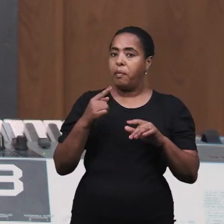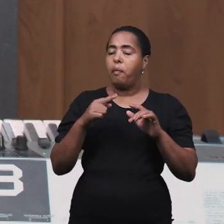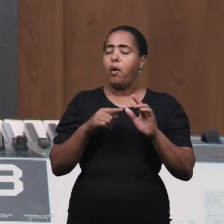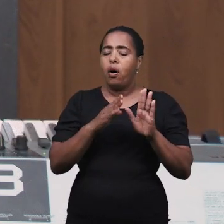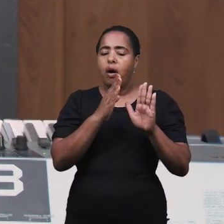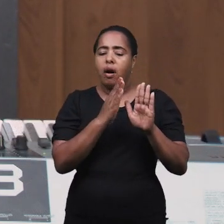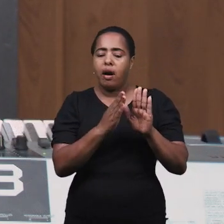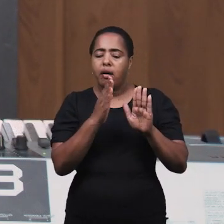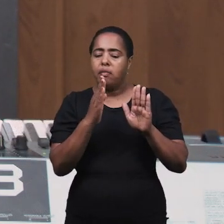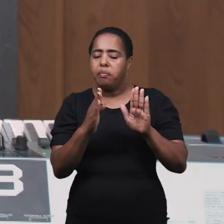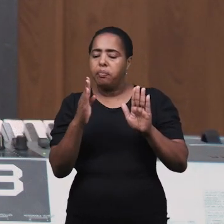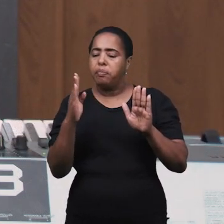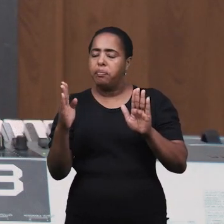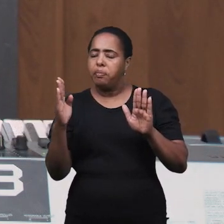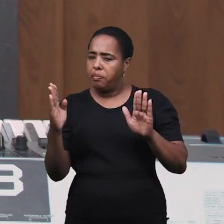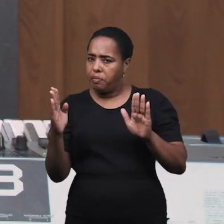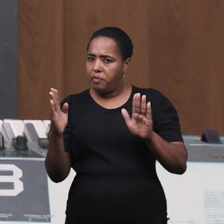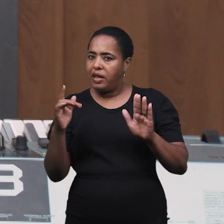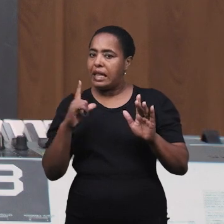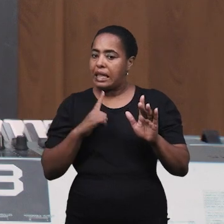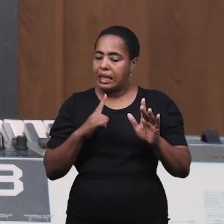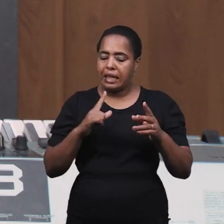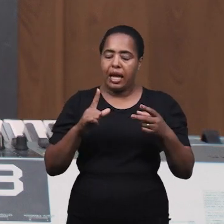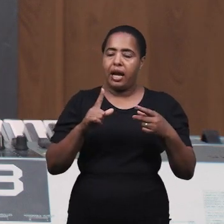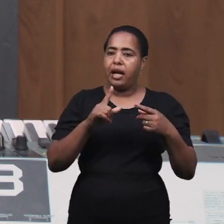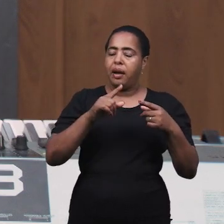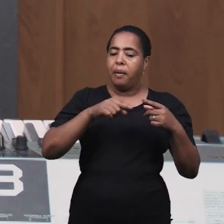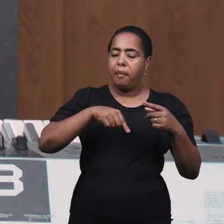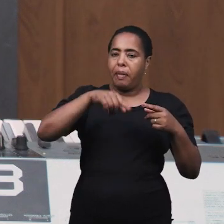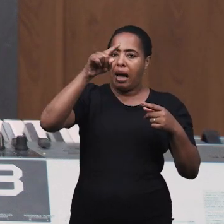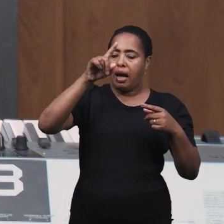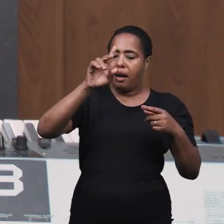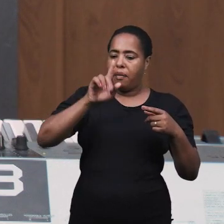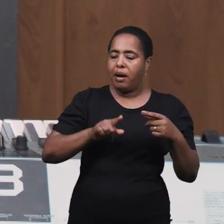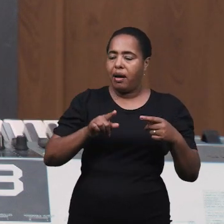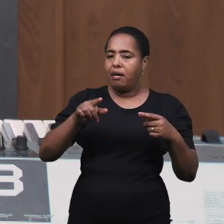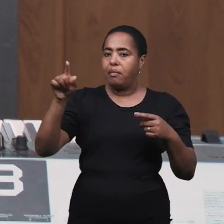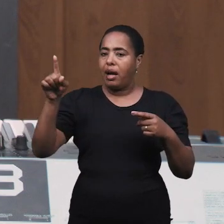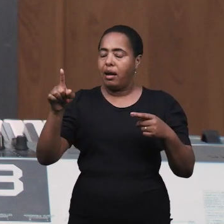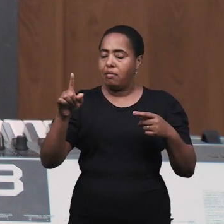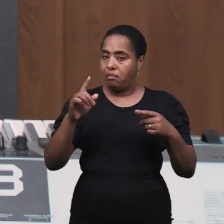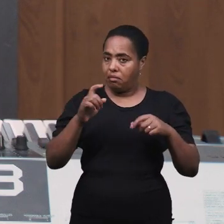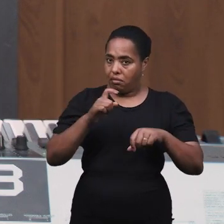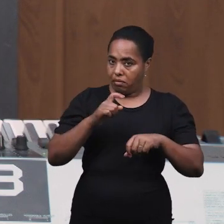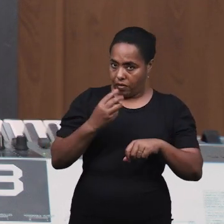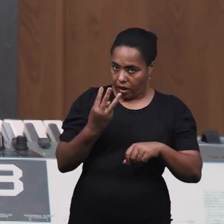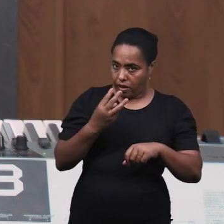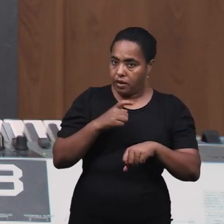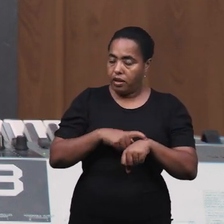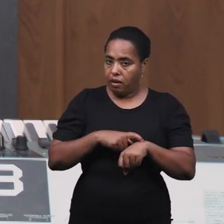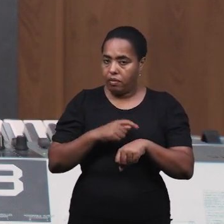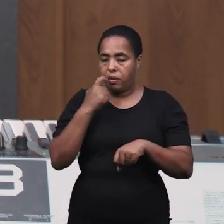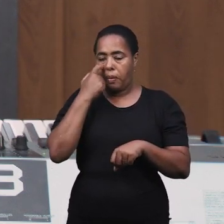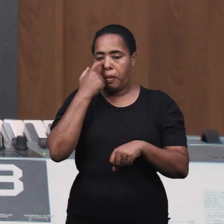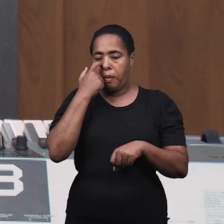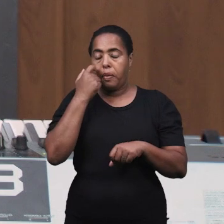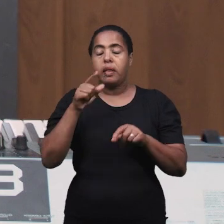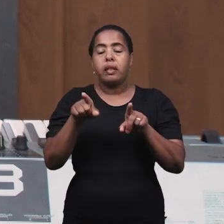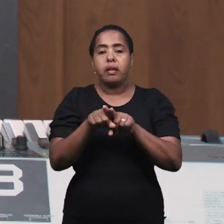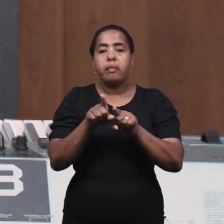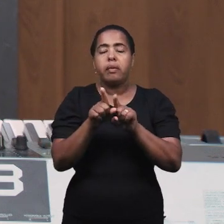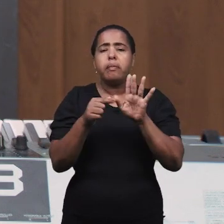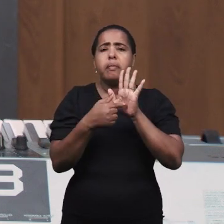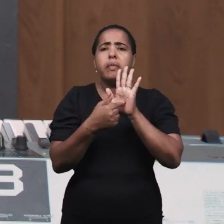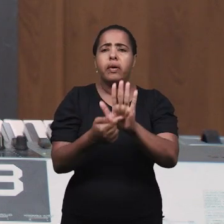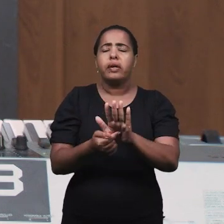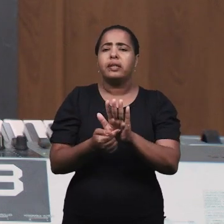que chaque partie a 6 tons. Donc, et le 8